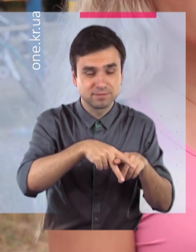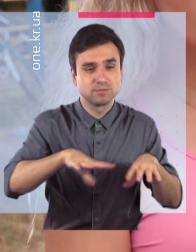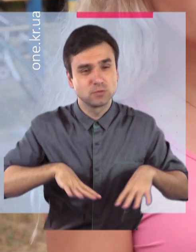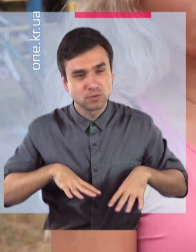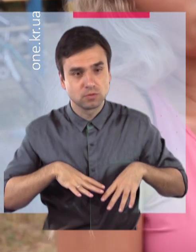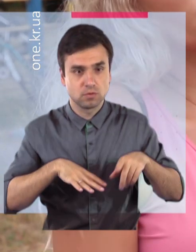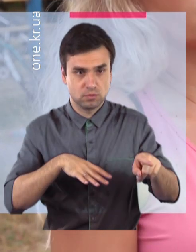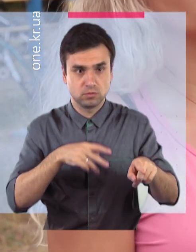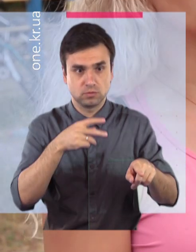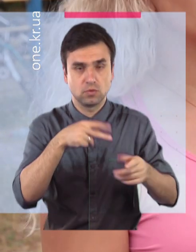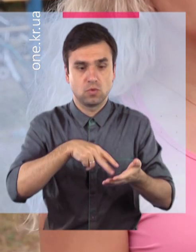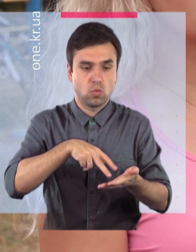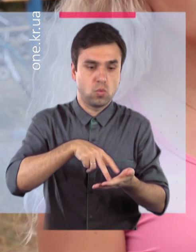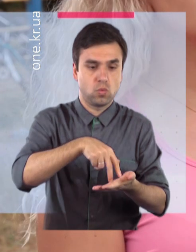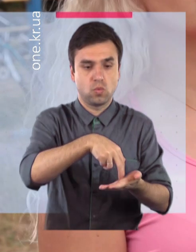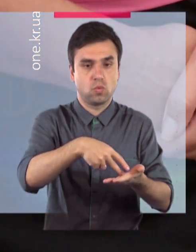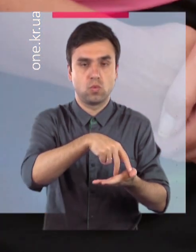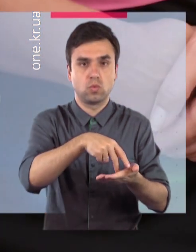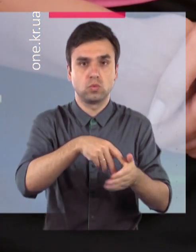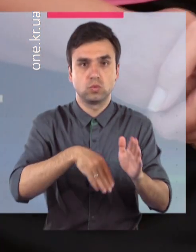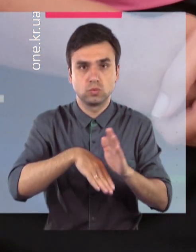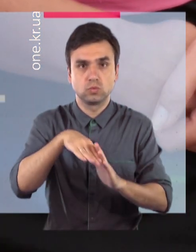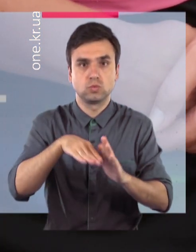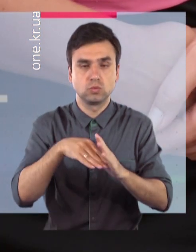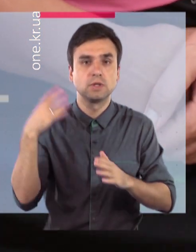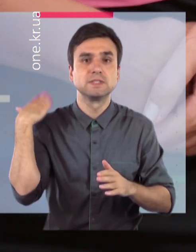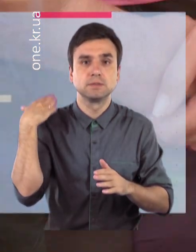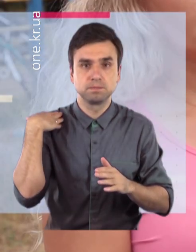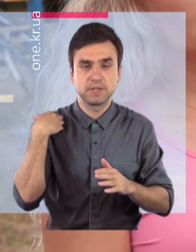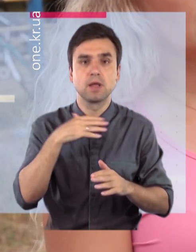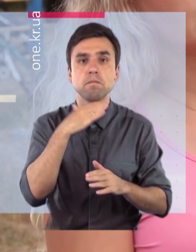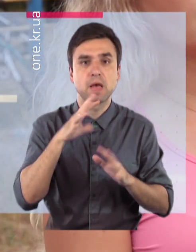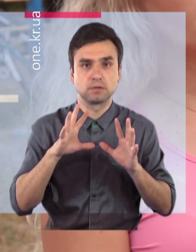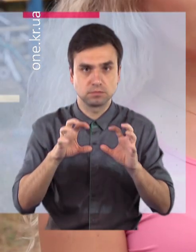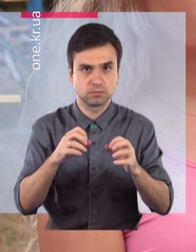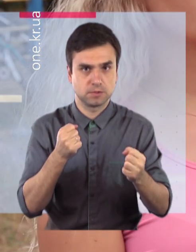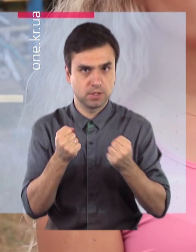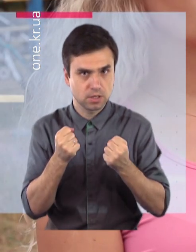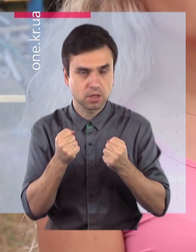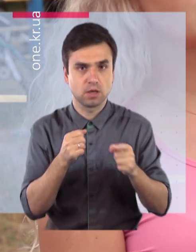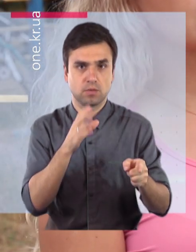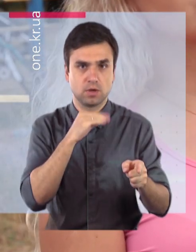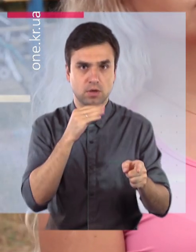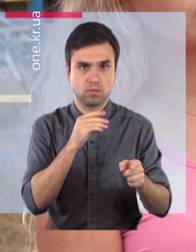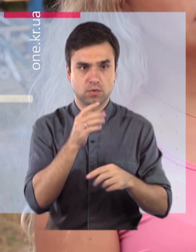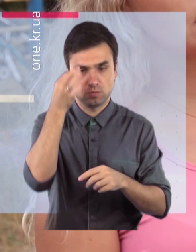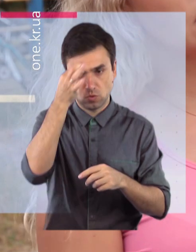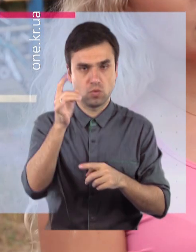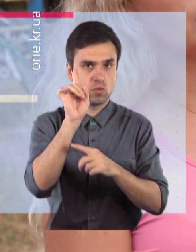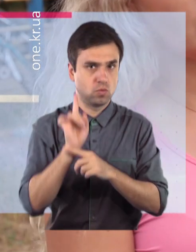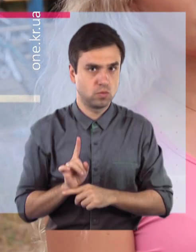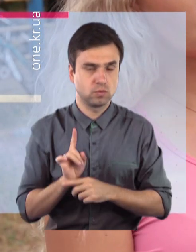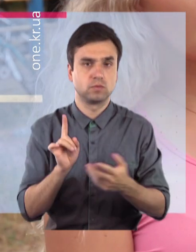становиться хуже, тому що, ну, нету цих занять, він дуже укріпляє мишці спини. Это первое. И второе, растягивают